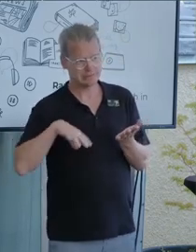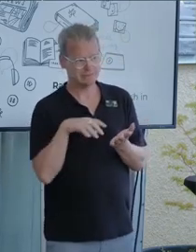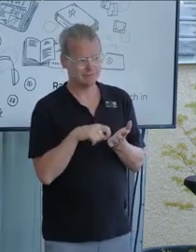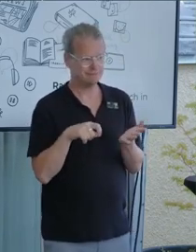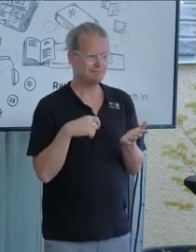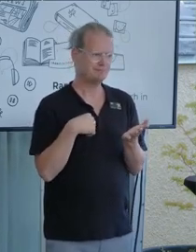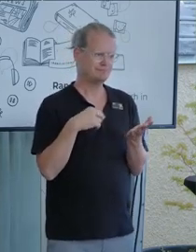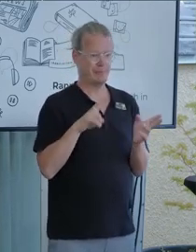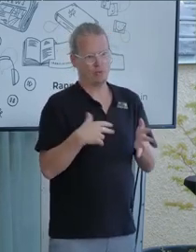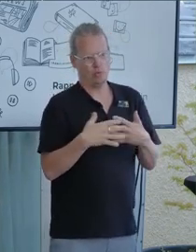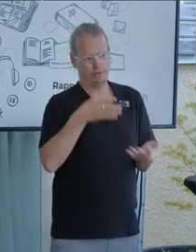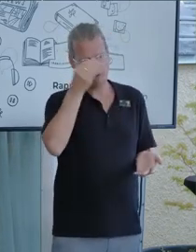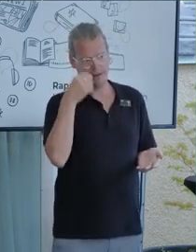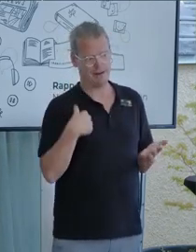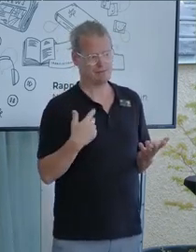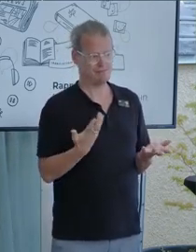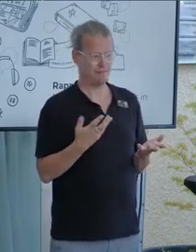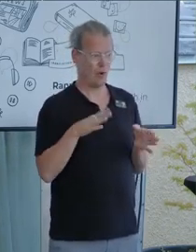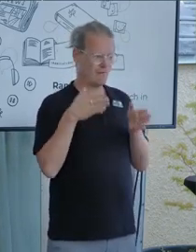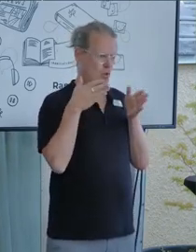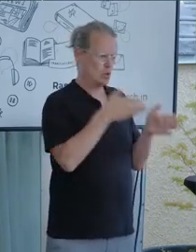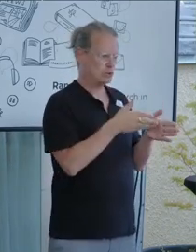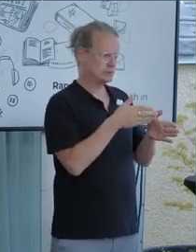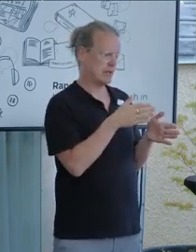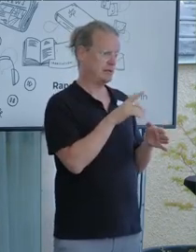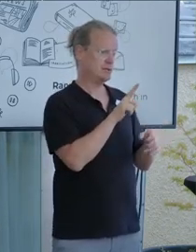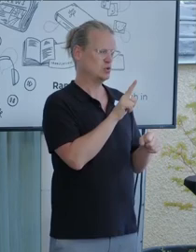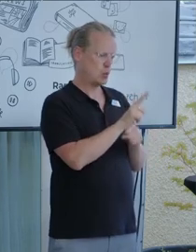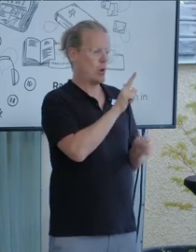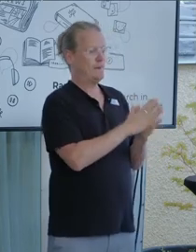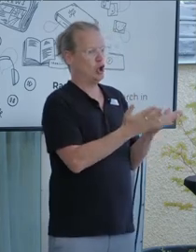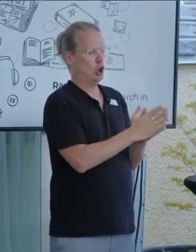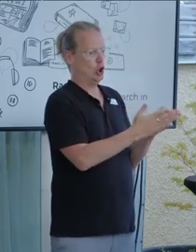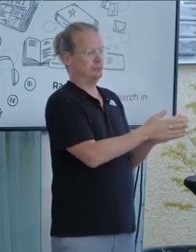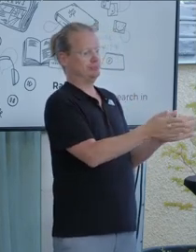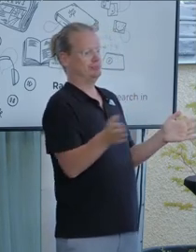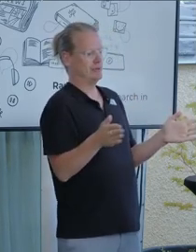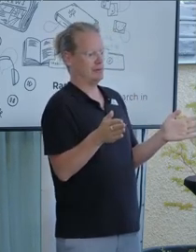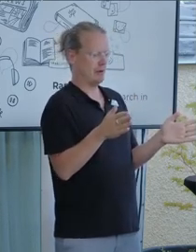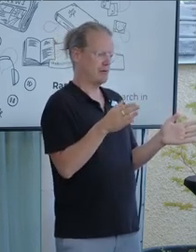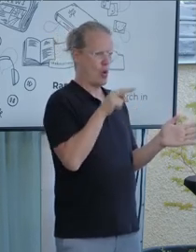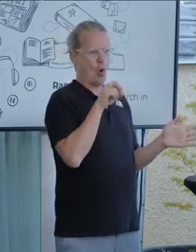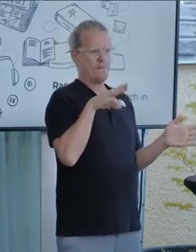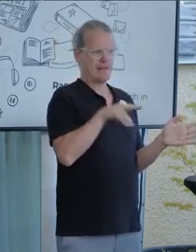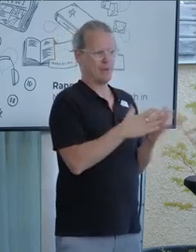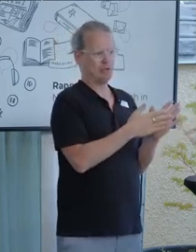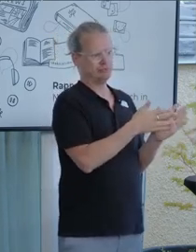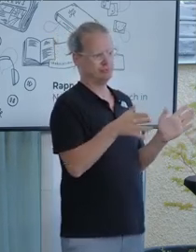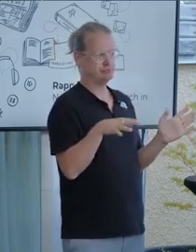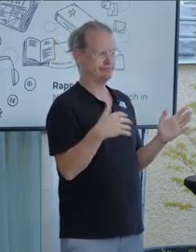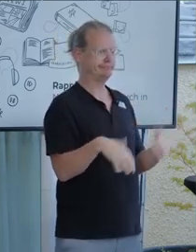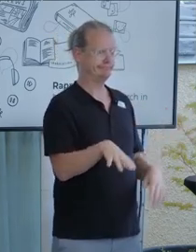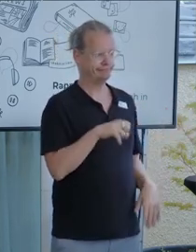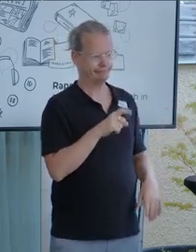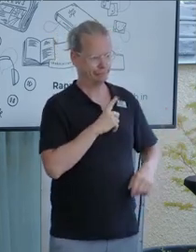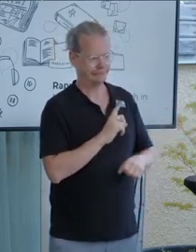på 17 romaner. Det ska man inte göra. Det tog jättemycket tid. Krävdes oerhört mycket